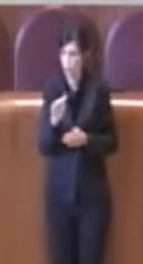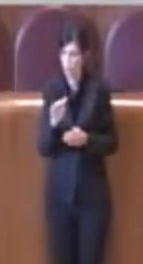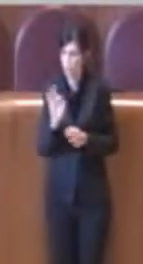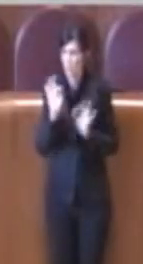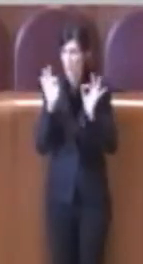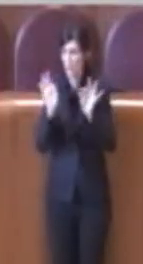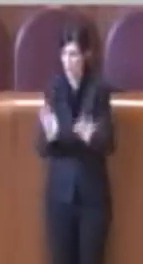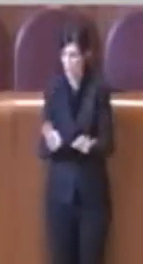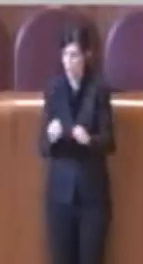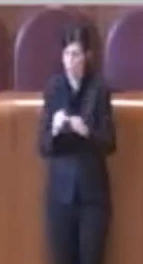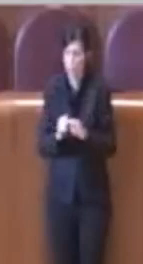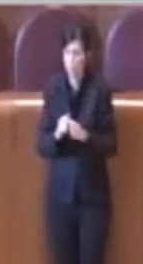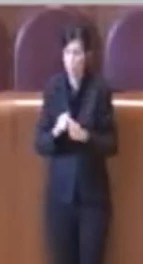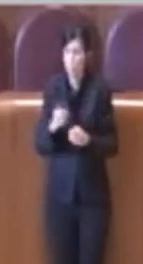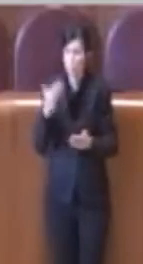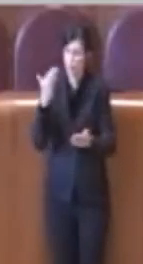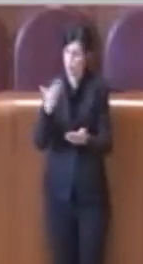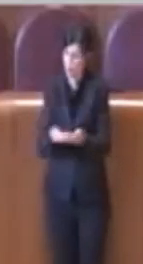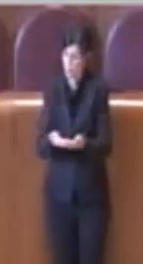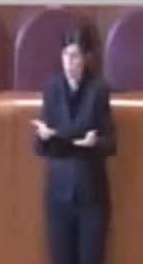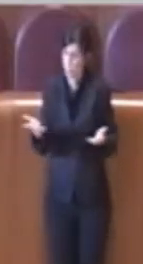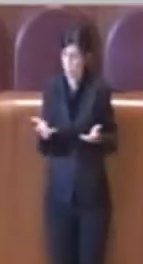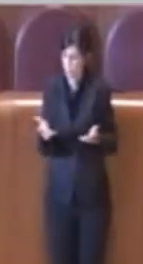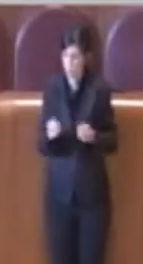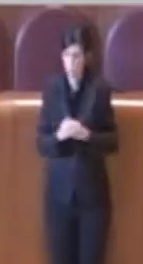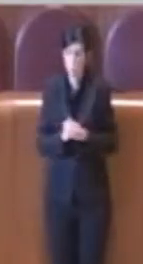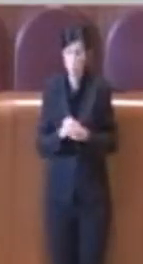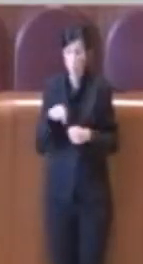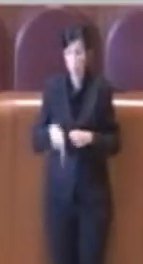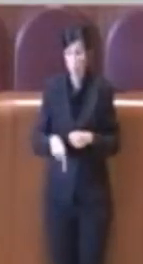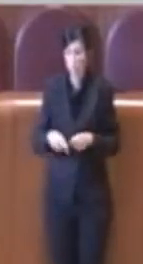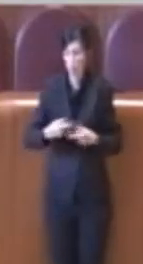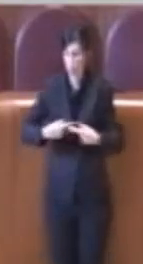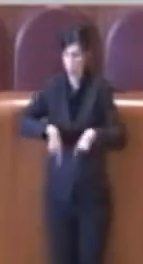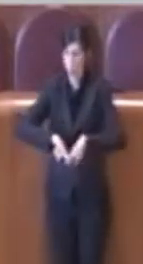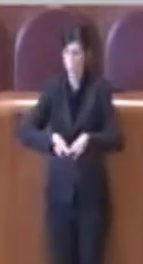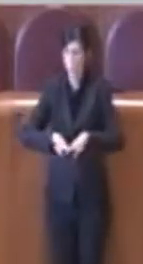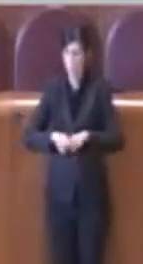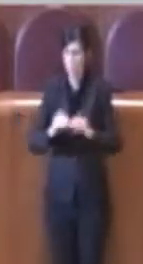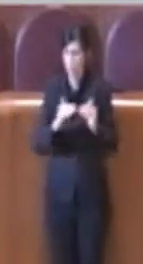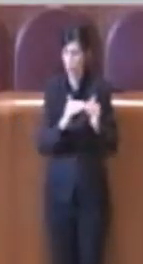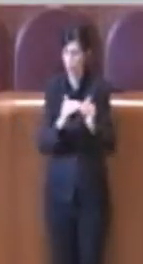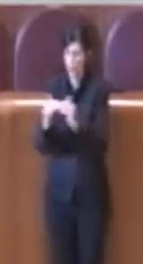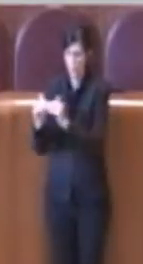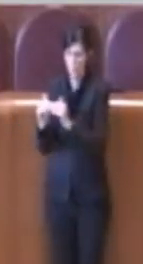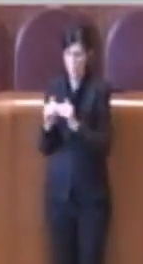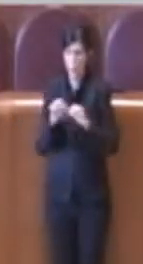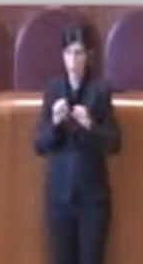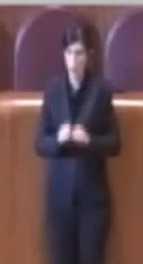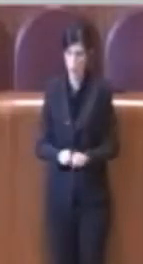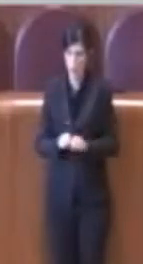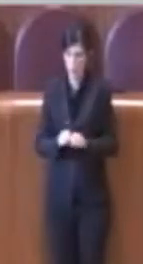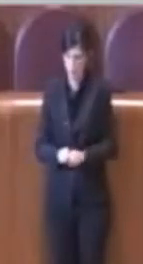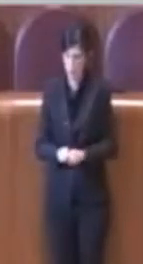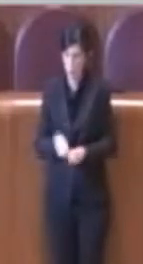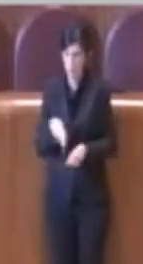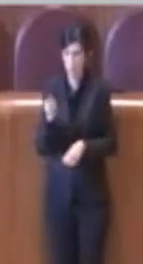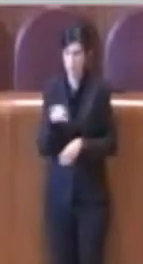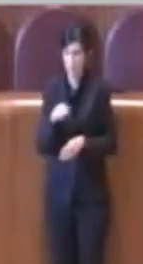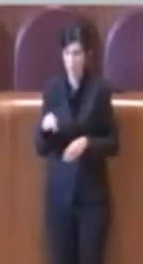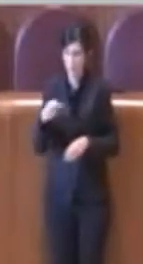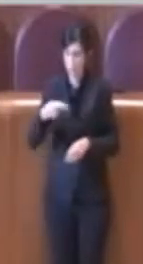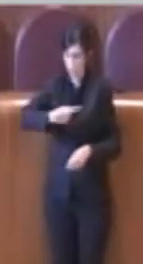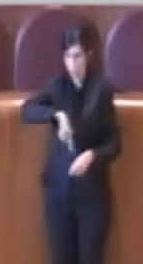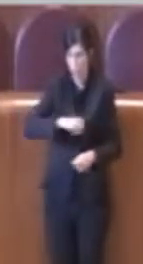si chiede. Come Commissione Pari Opportunità, quando ancora era Commissione Elette, abbiamo lavorato molto